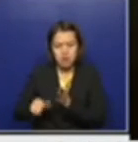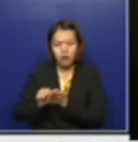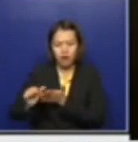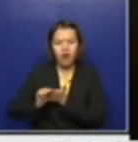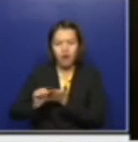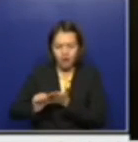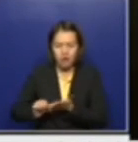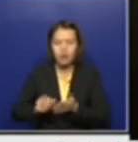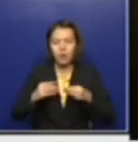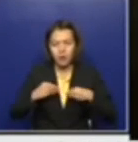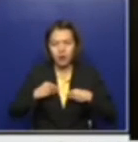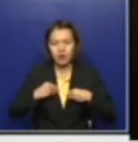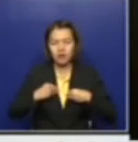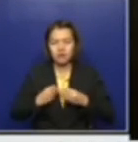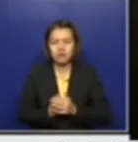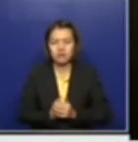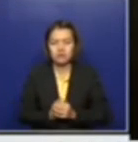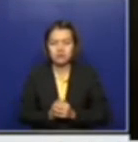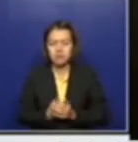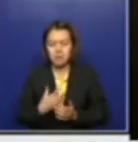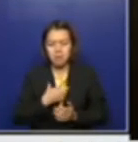ก่อนที่เราจะสูญเสีย